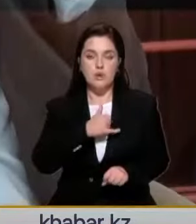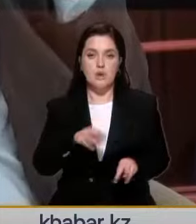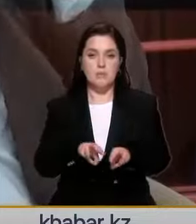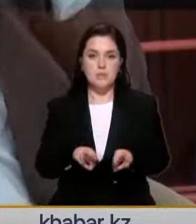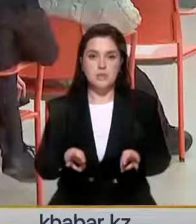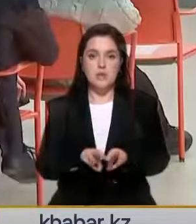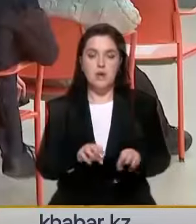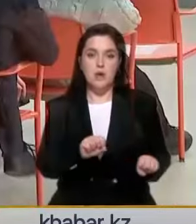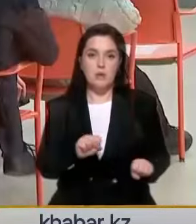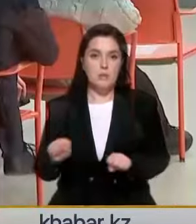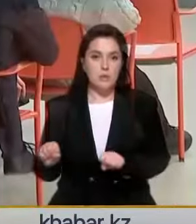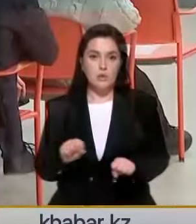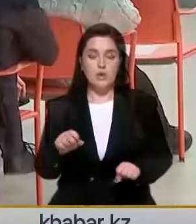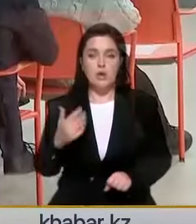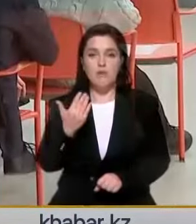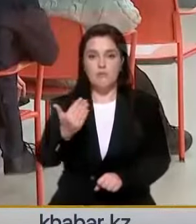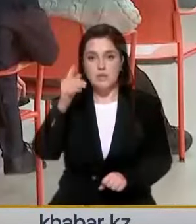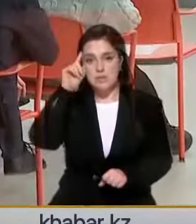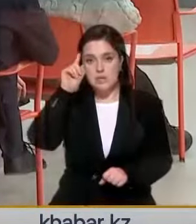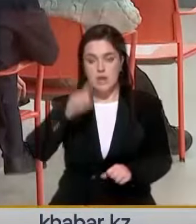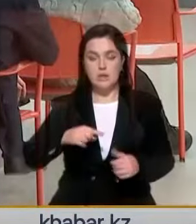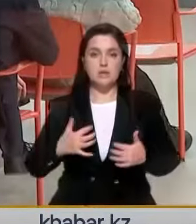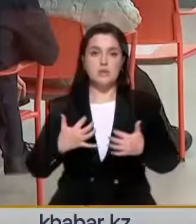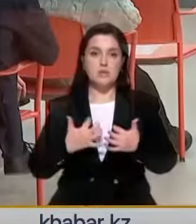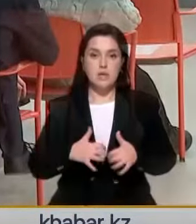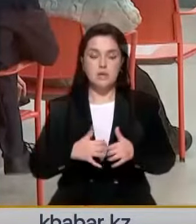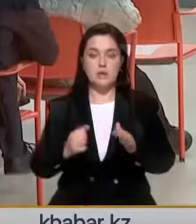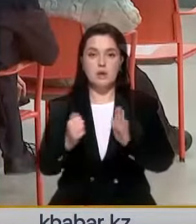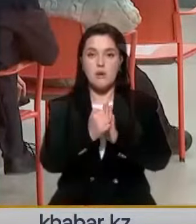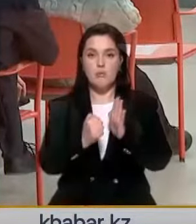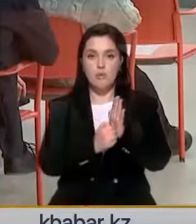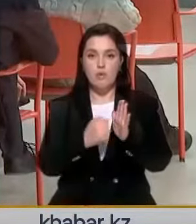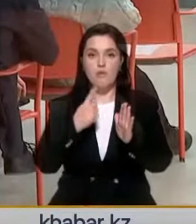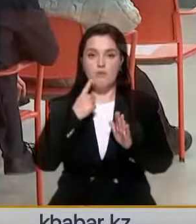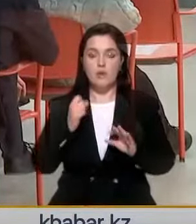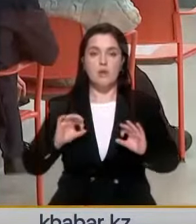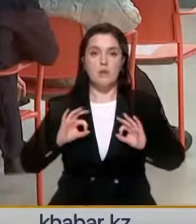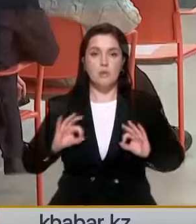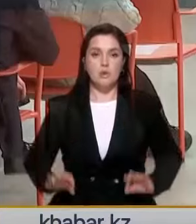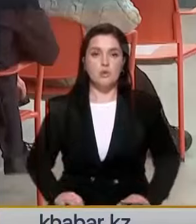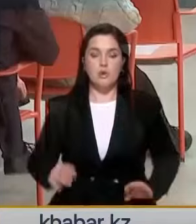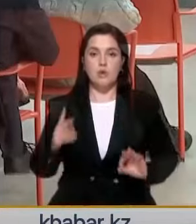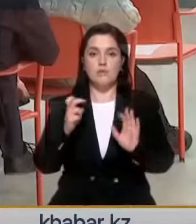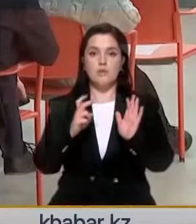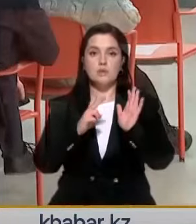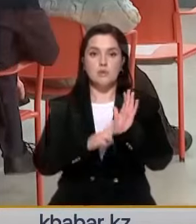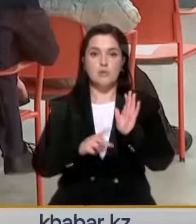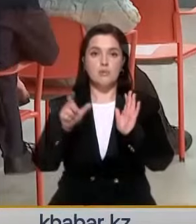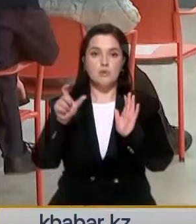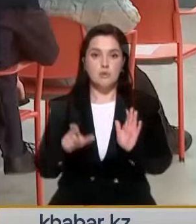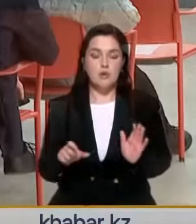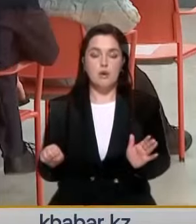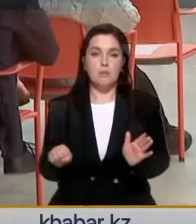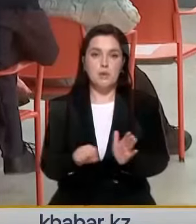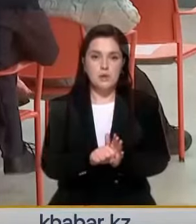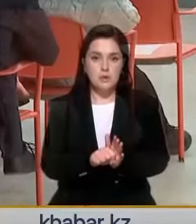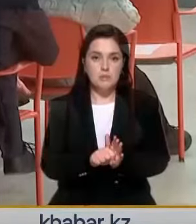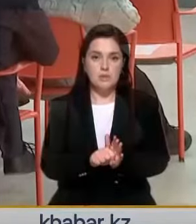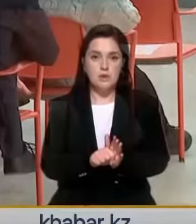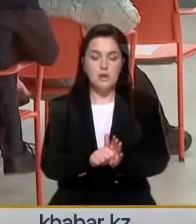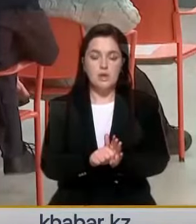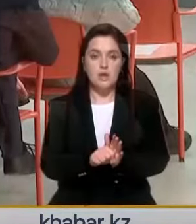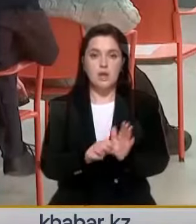обороны вы знаете статистику которую опубликовал Военная прокуратура 270 человек за за 3 года погибли соответственно порядка